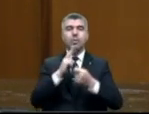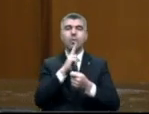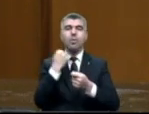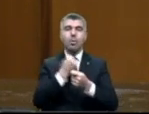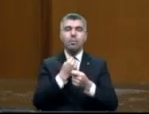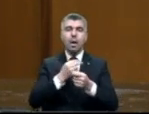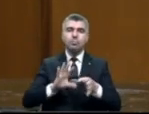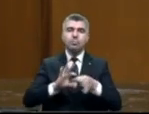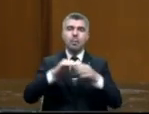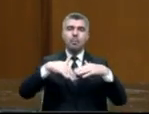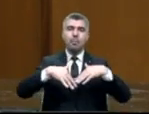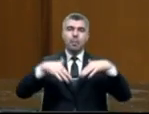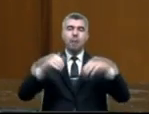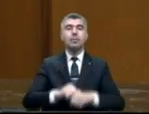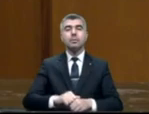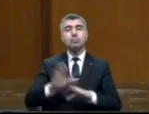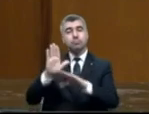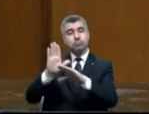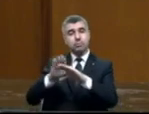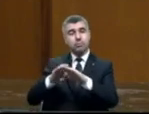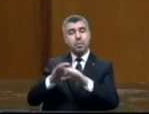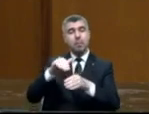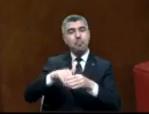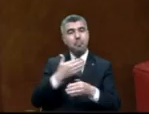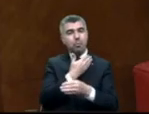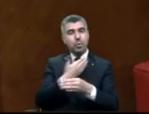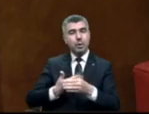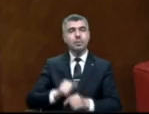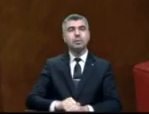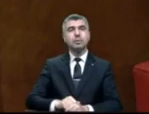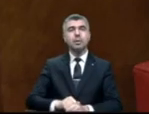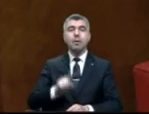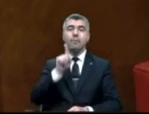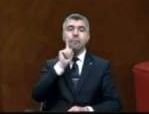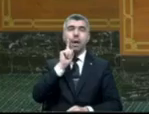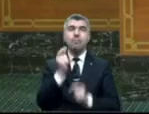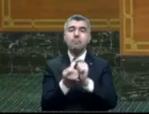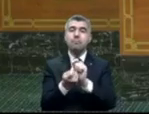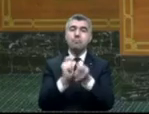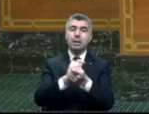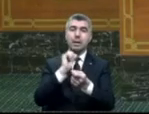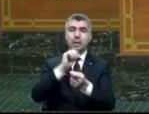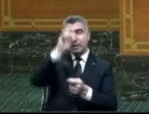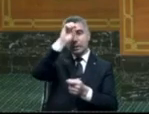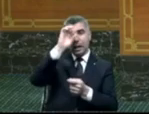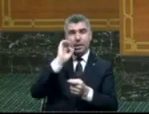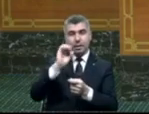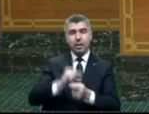المكلف بالعلاقات مع البرلمان، يخبر من خلالها المجلس أن السيدة وزيرة الانتقال الطاقي والتنمية